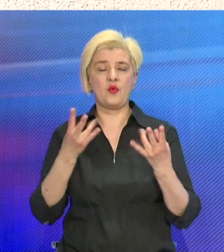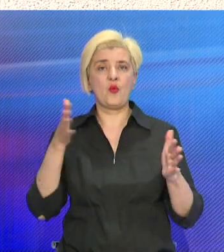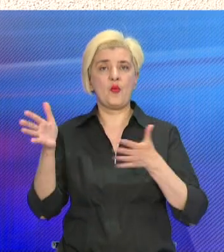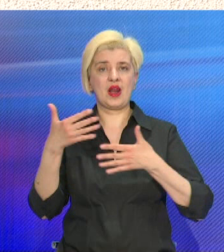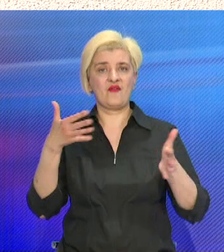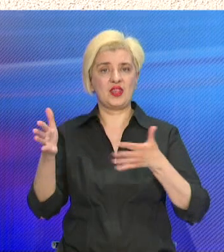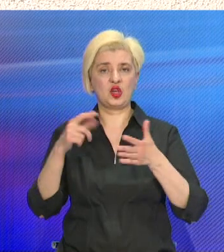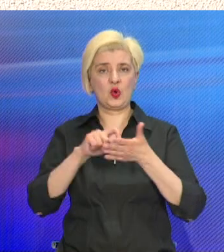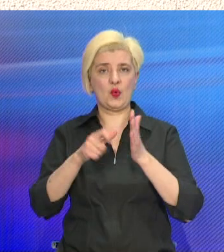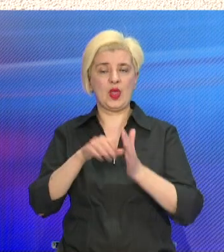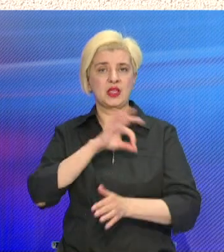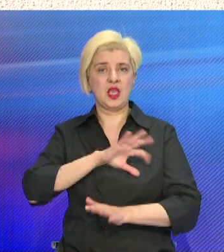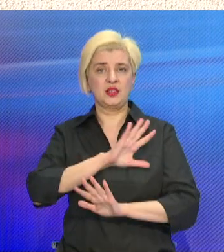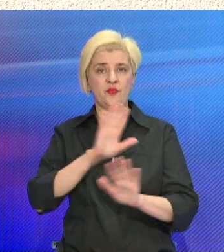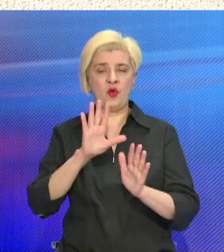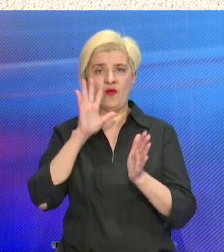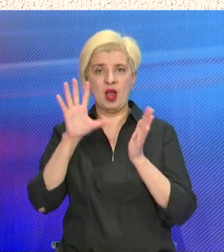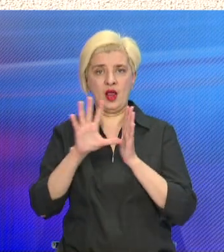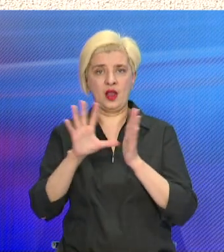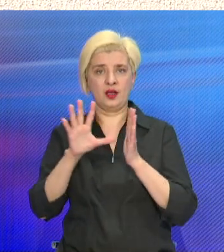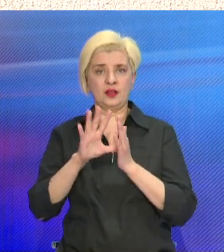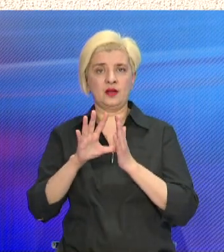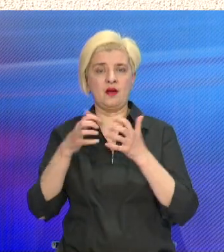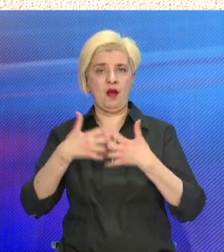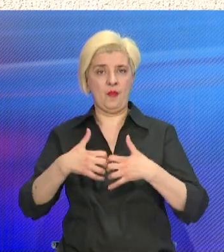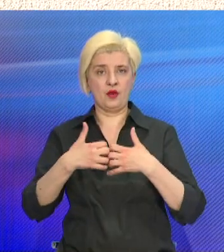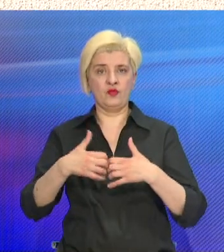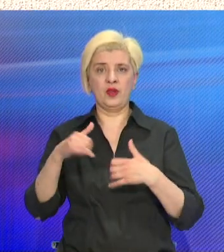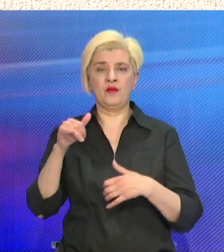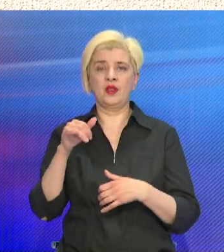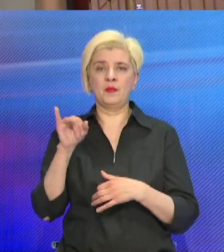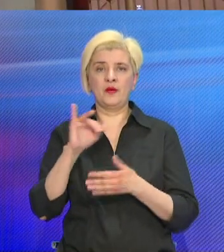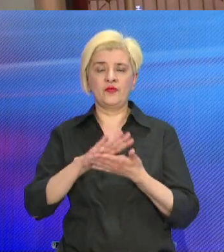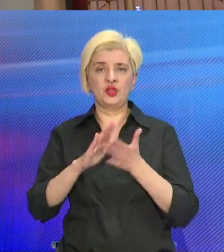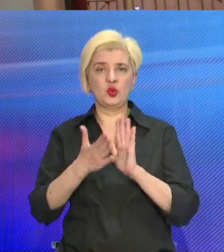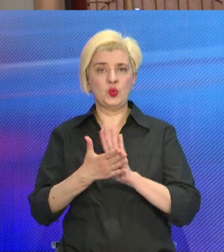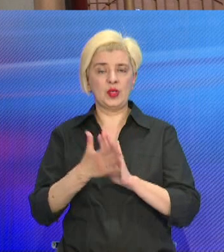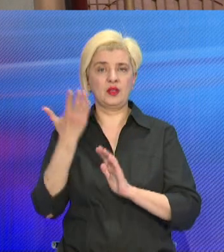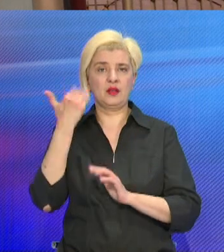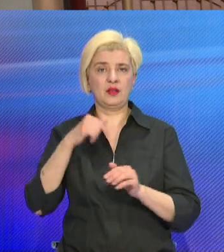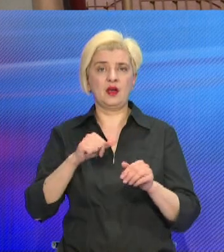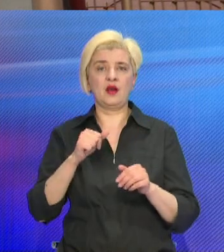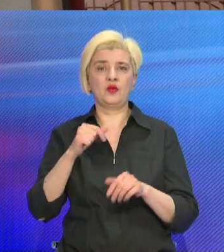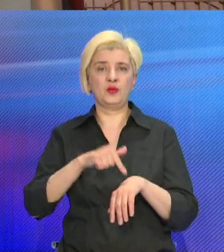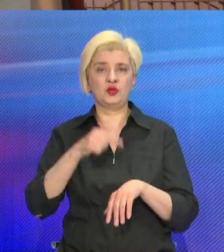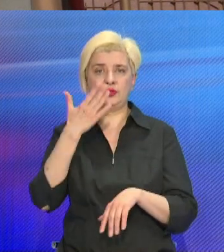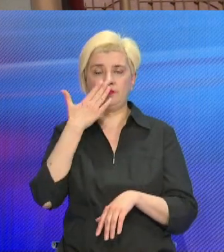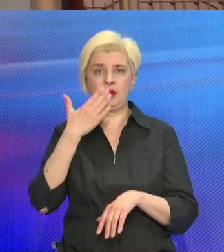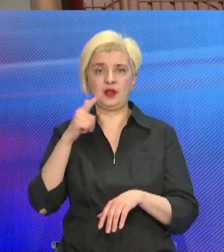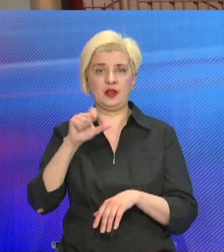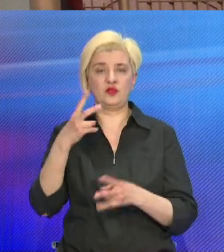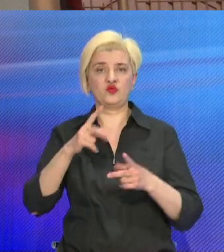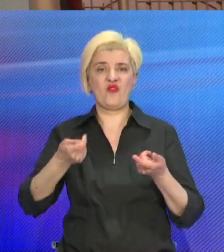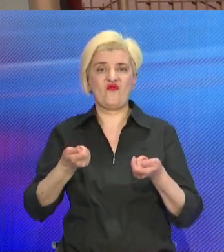электричными выключальниками и приборами. У ситуации, коли почули по газу, треба выключить конфорку и неоткладно звернуться